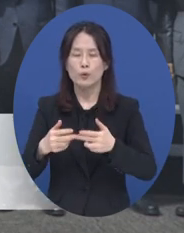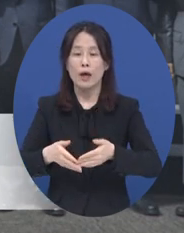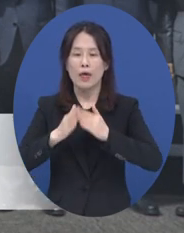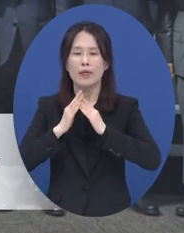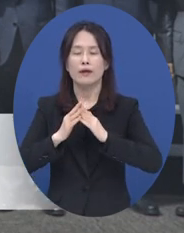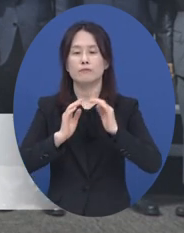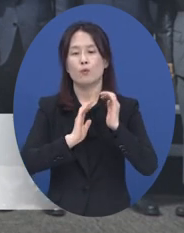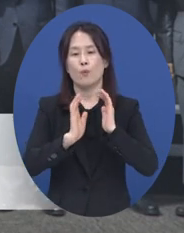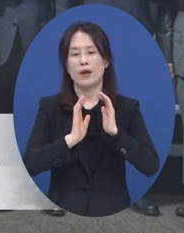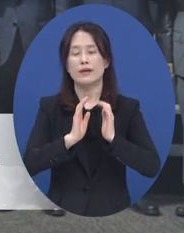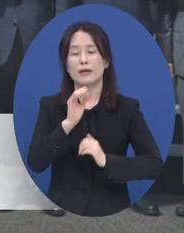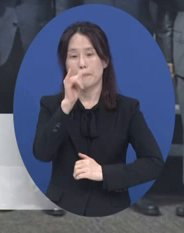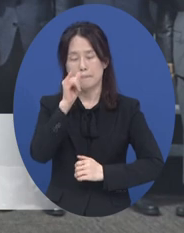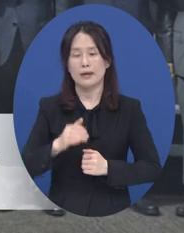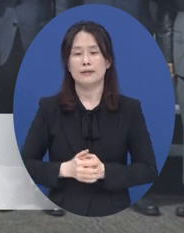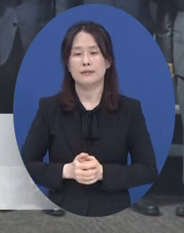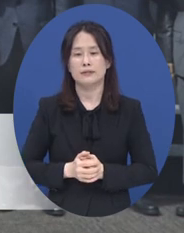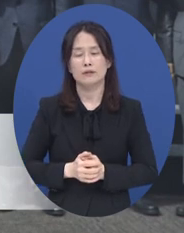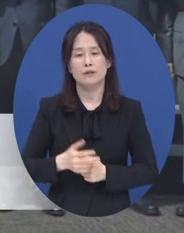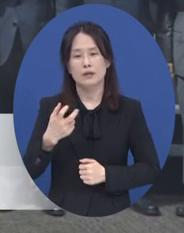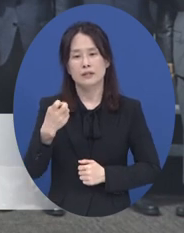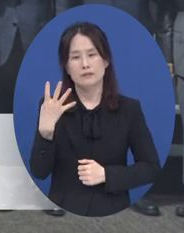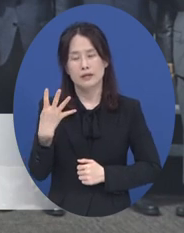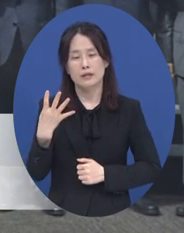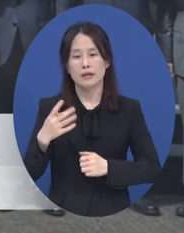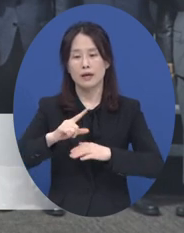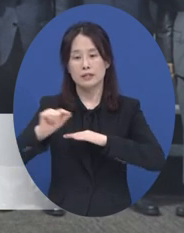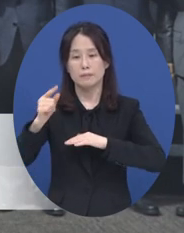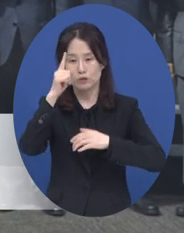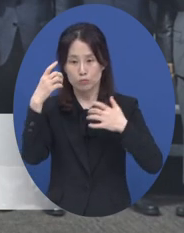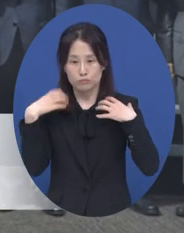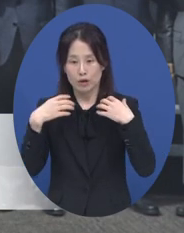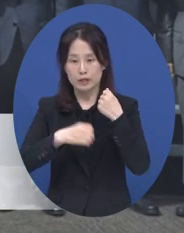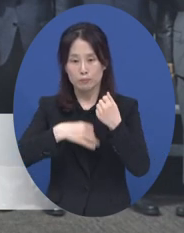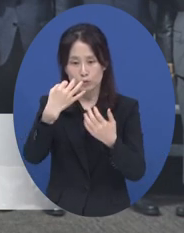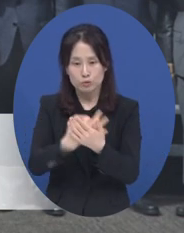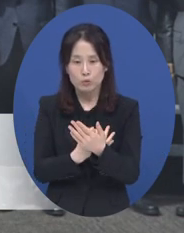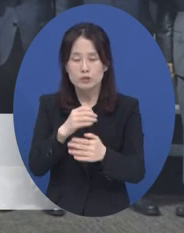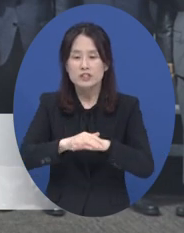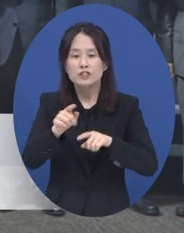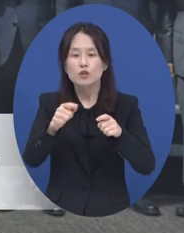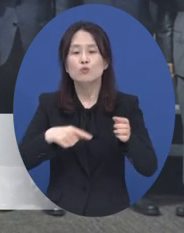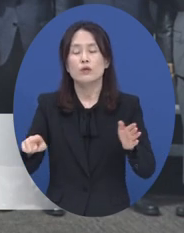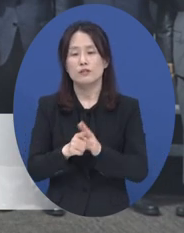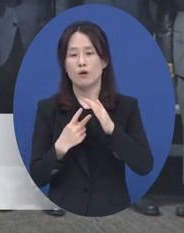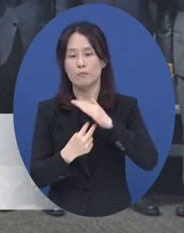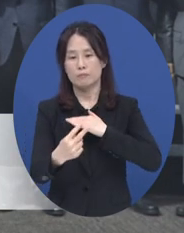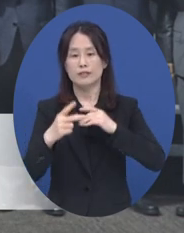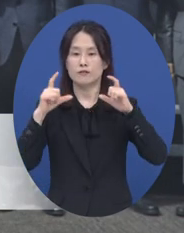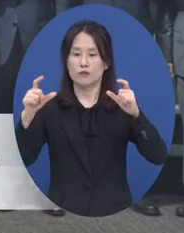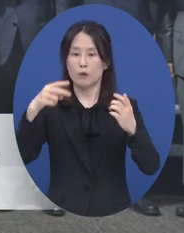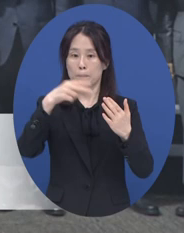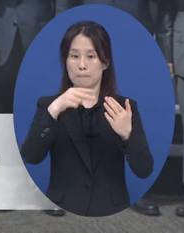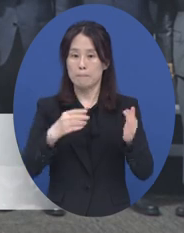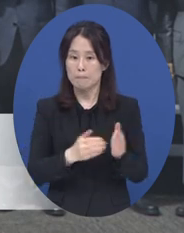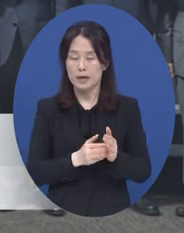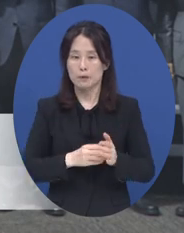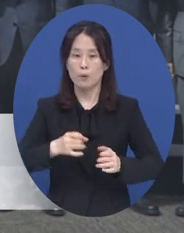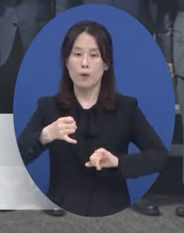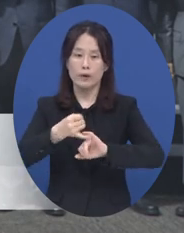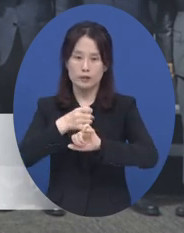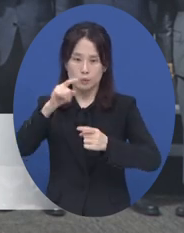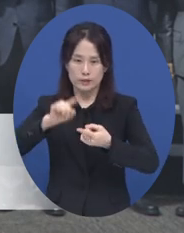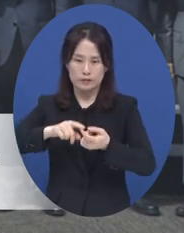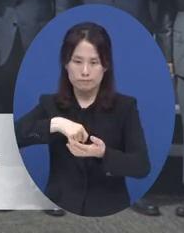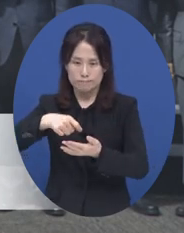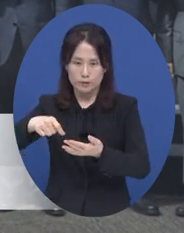열렸는데요. 경기도를 비롯한 74개 지방정부가 기본소득 실천을 위해 비전 선언을 낭독하고 규약에 서명하는